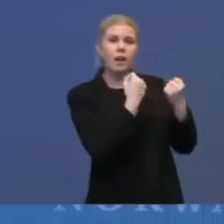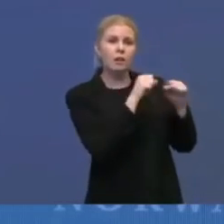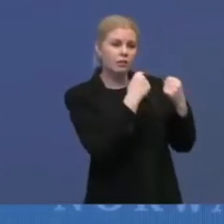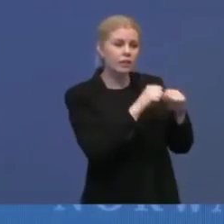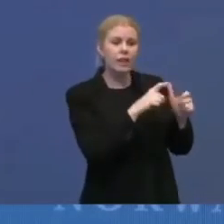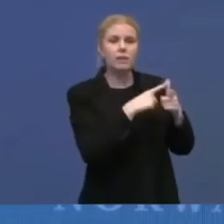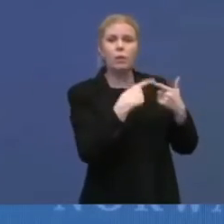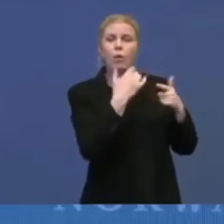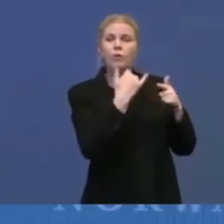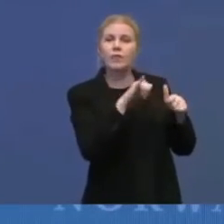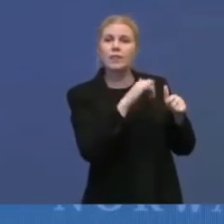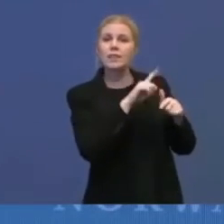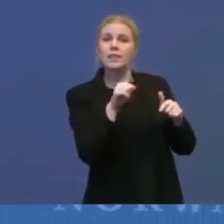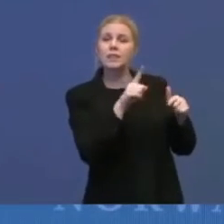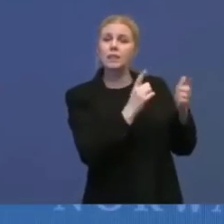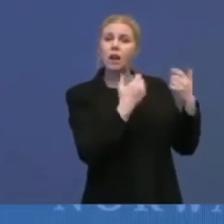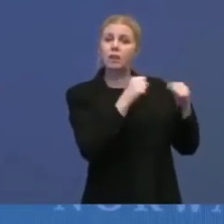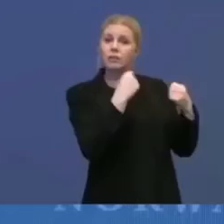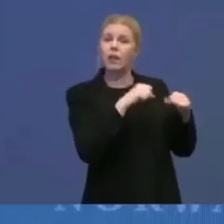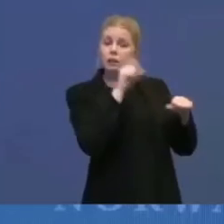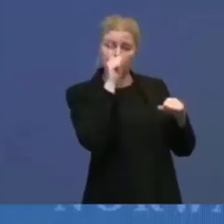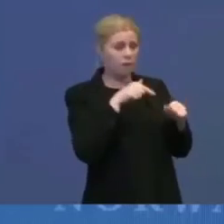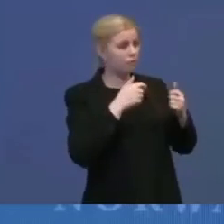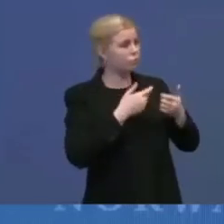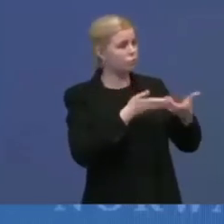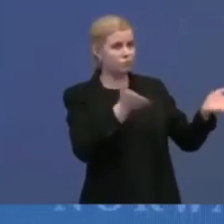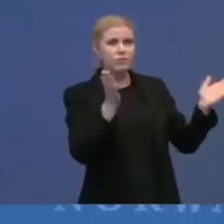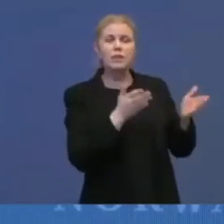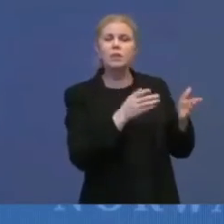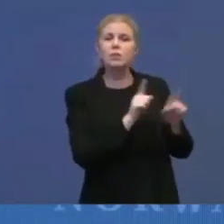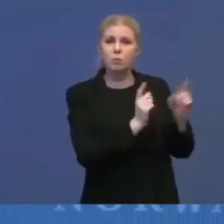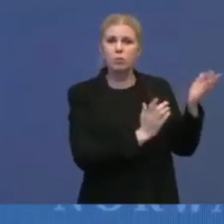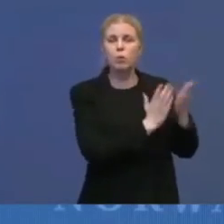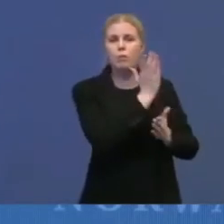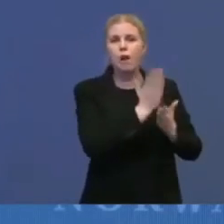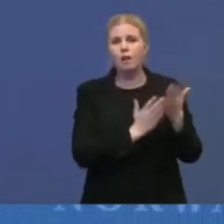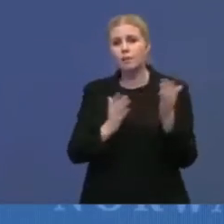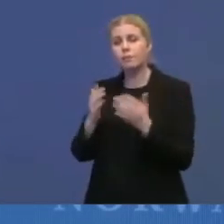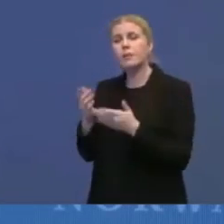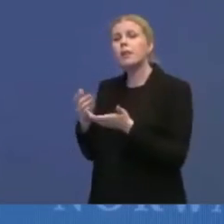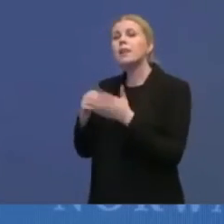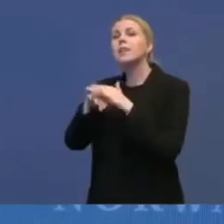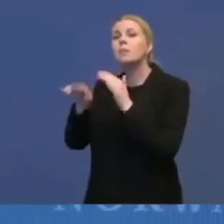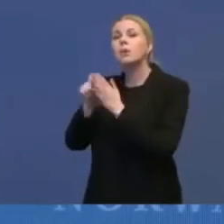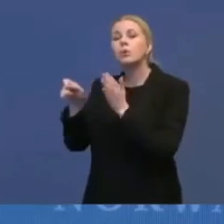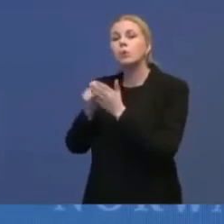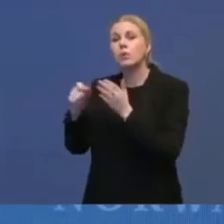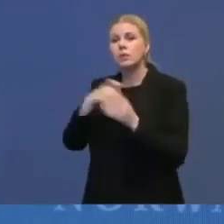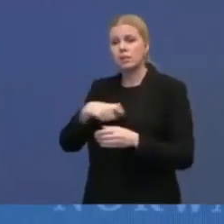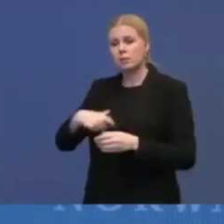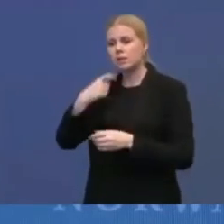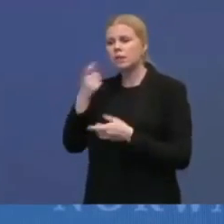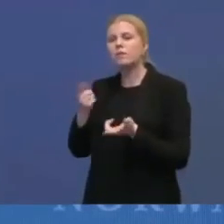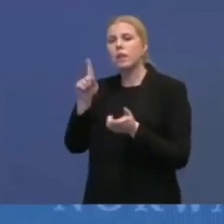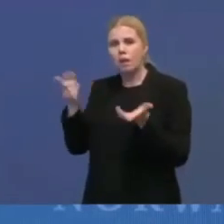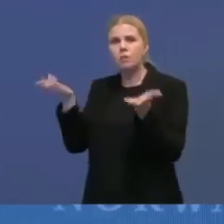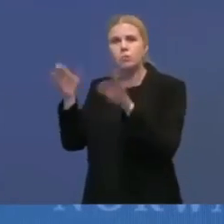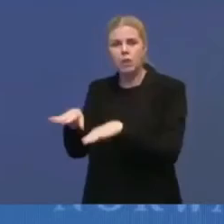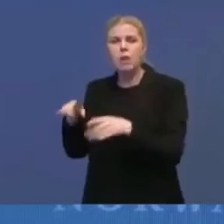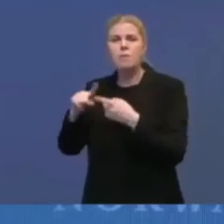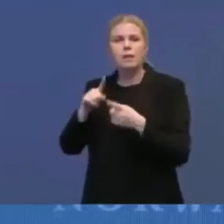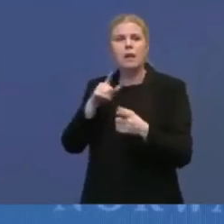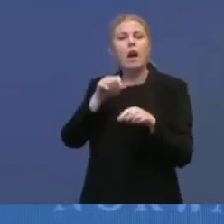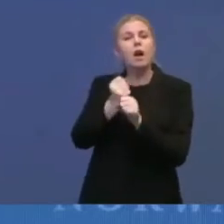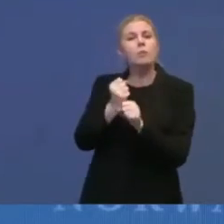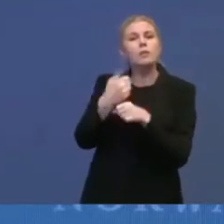waxi us ono yinkaraan si aadi a. Xeerkiin guri alga soo shaqe yawannu txoo txine inna si dhu rizurza roo shaagay waxaannu siku txalina inna in